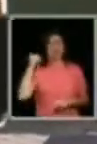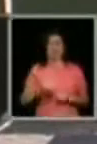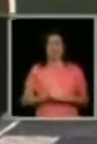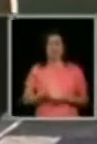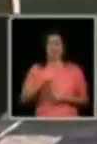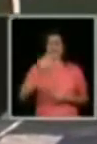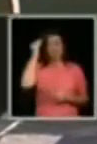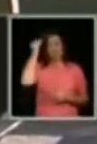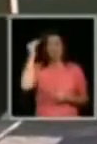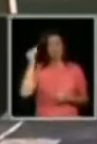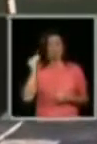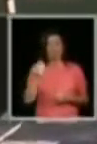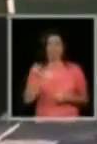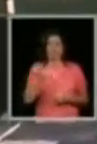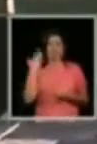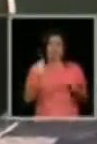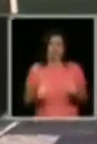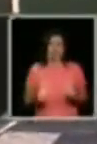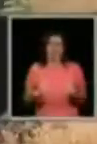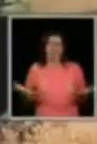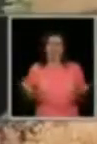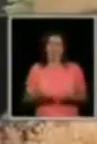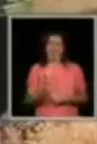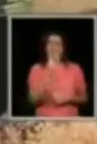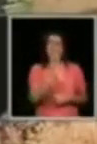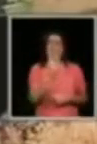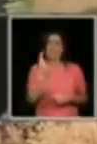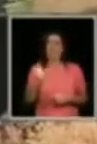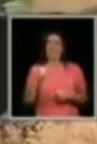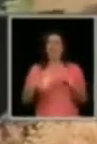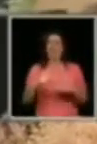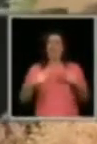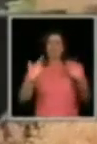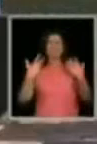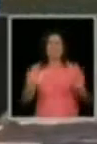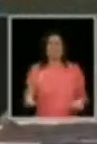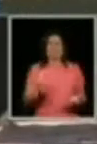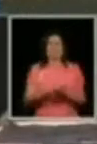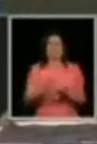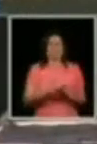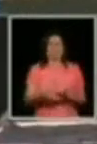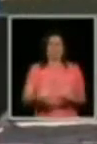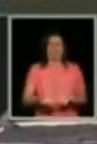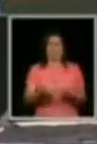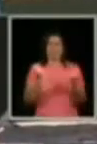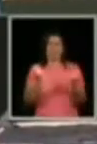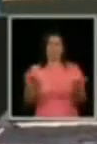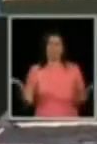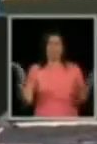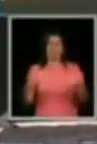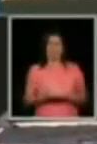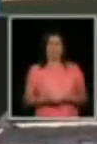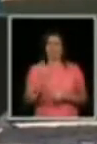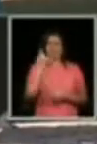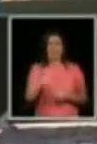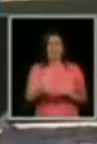הסיפור הזה, מה זה מעצבן? ואני לא רוצה לפרט אותו שאני לא אקשל בפרט כזה או אחר.